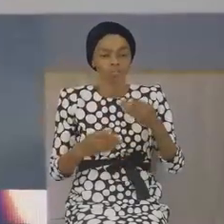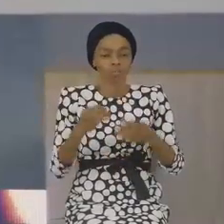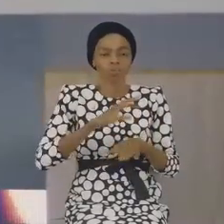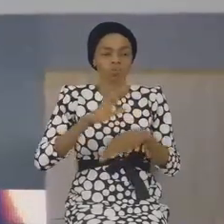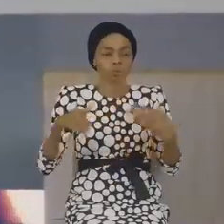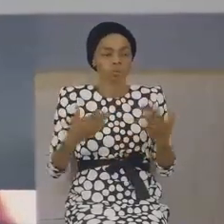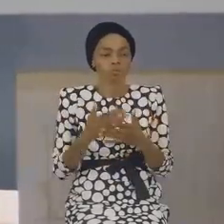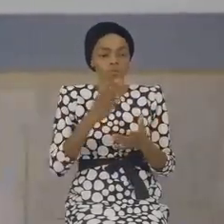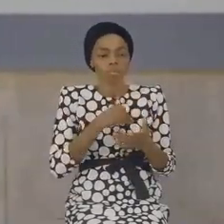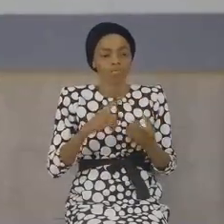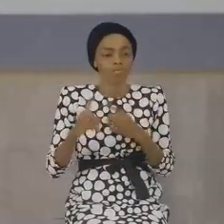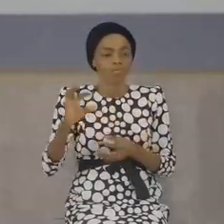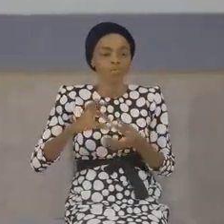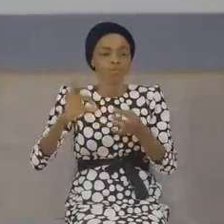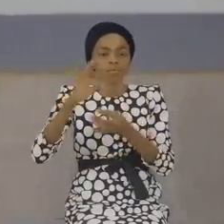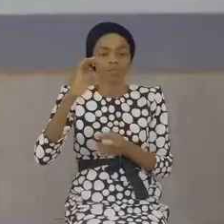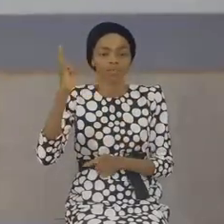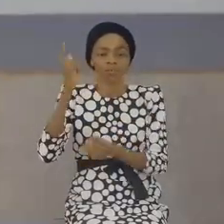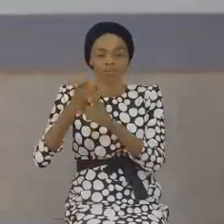à la perfection.